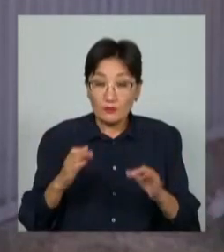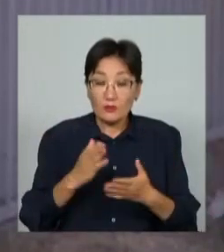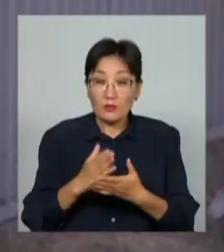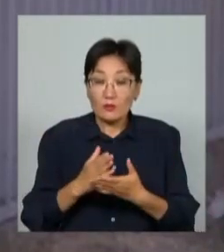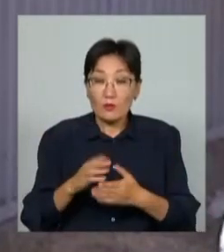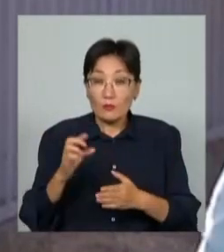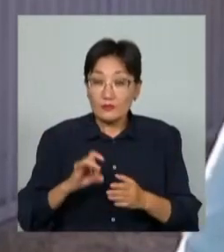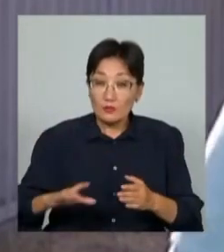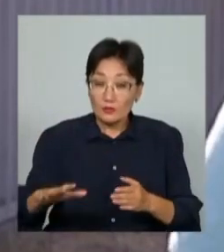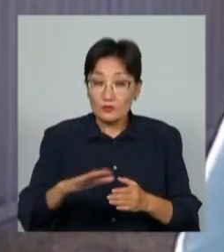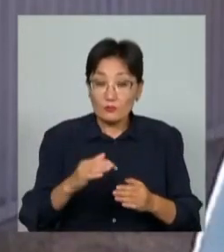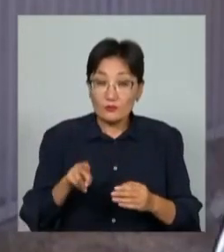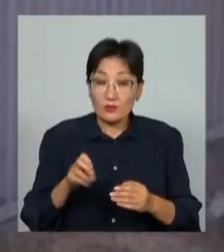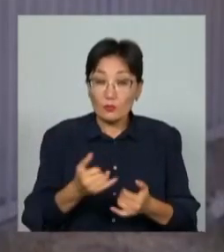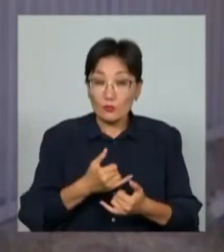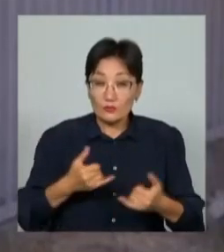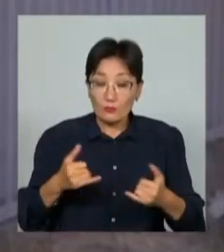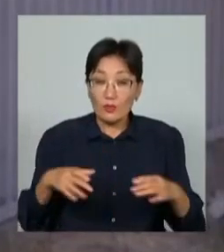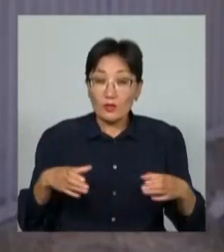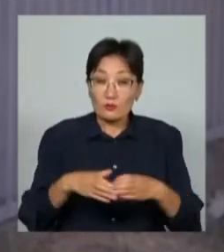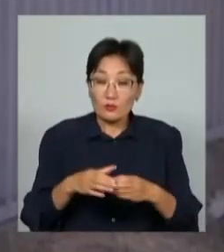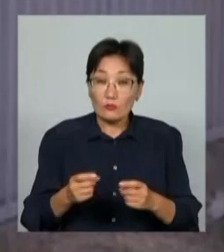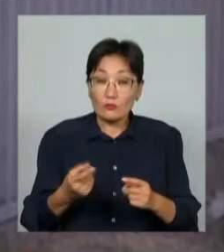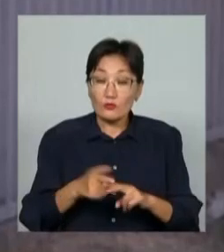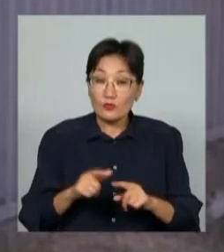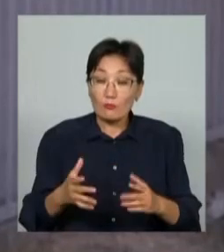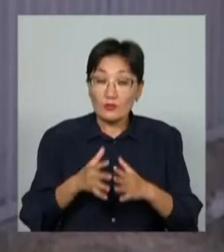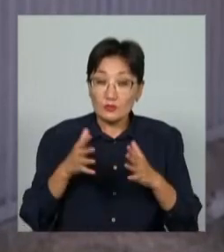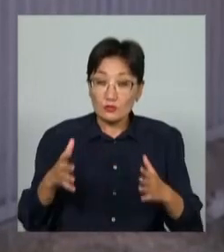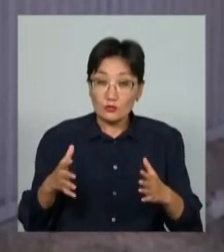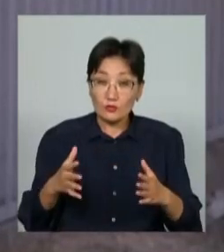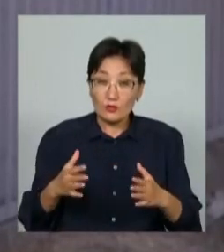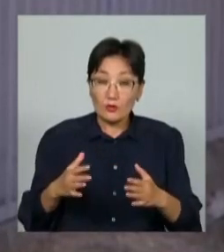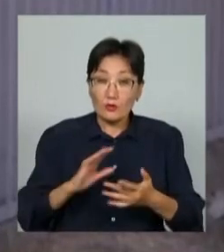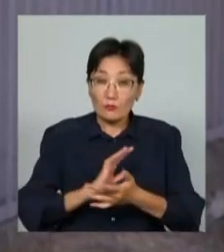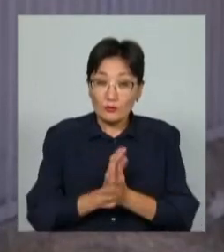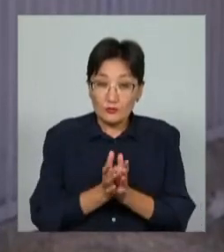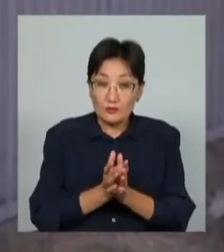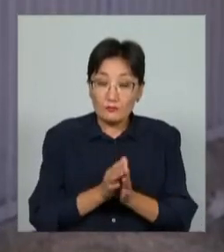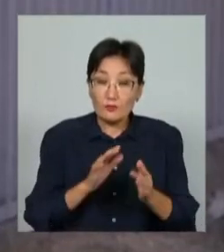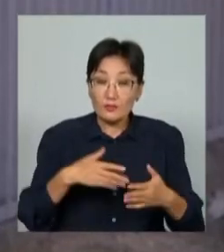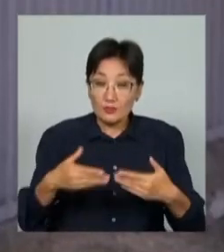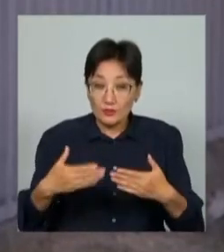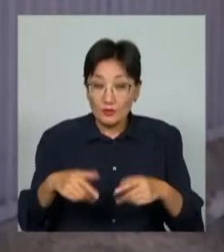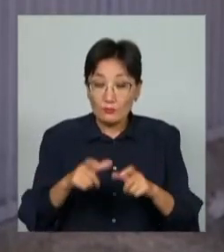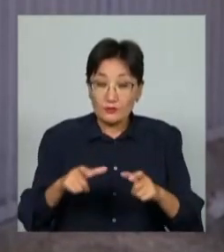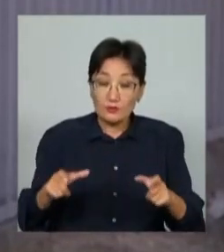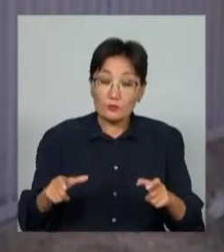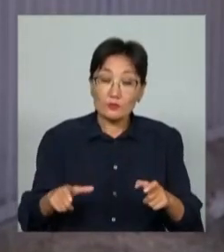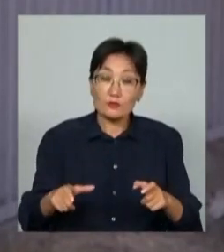по Бустаныскому району. Так как у нас коллектив очень большой, плотно контактируем с